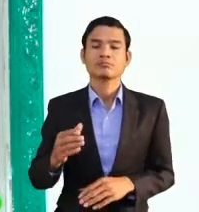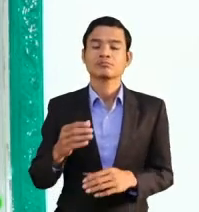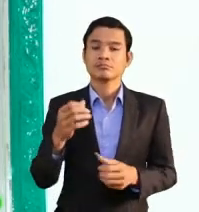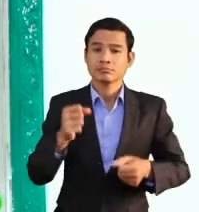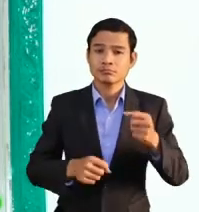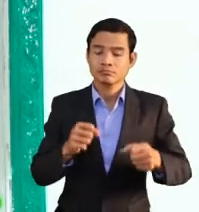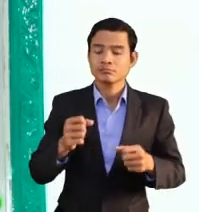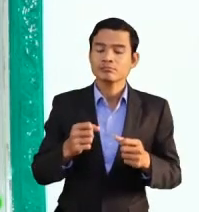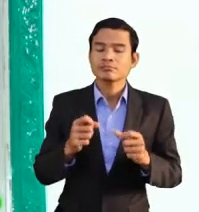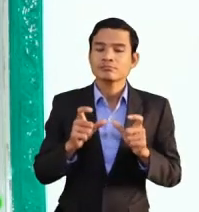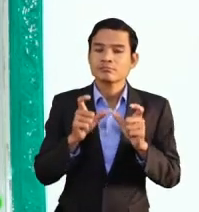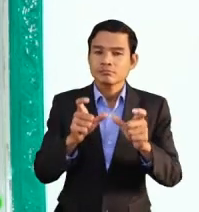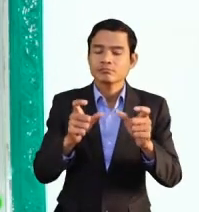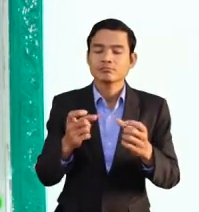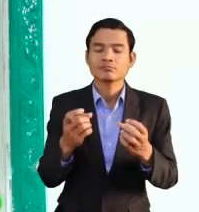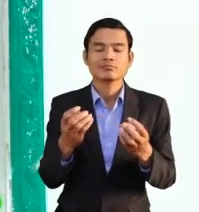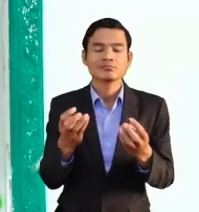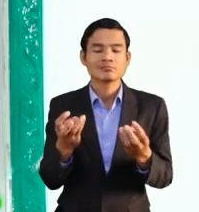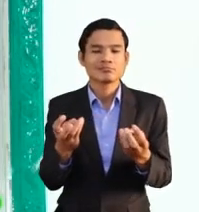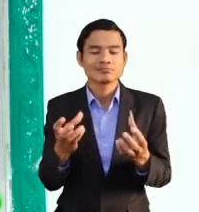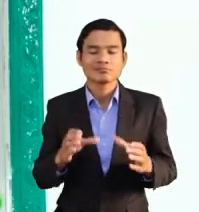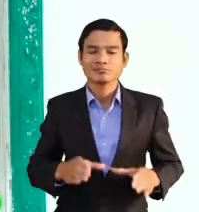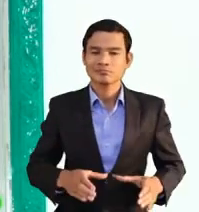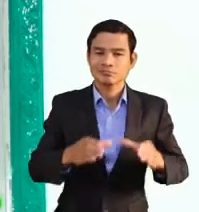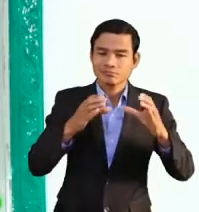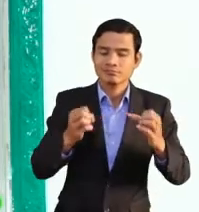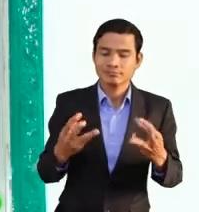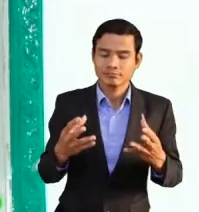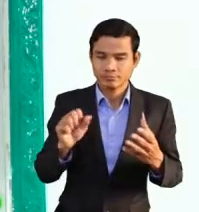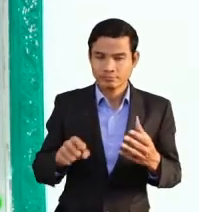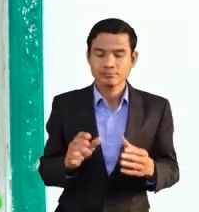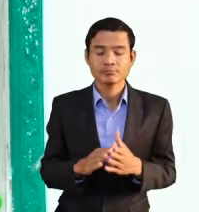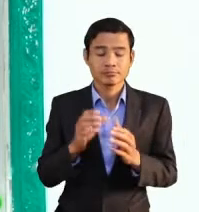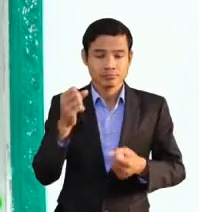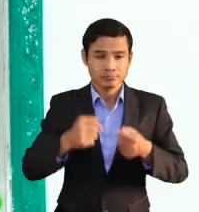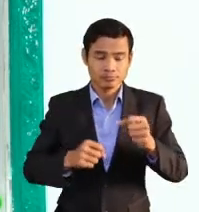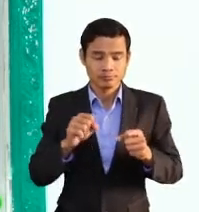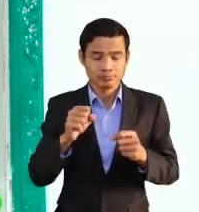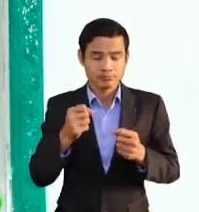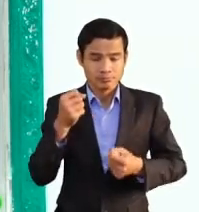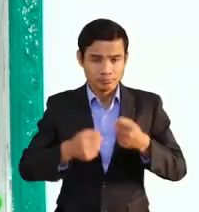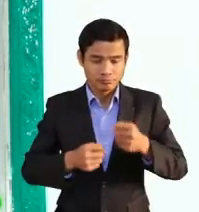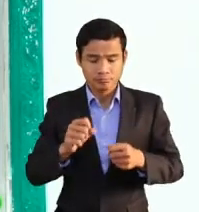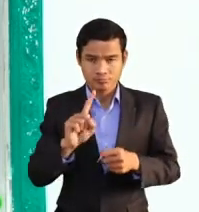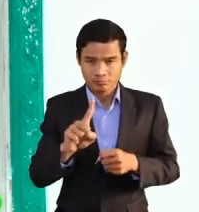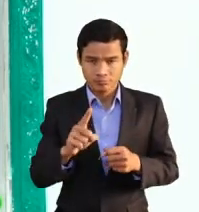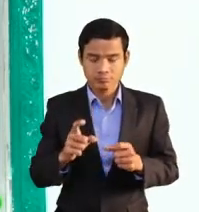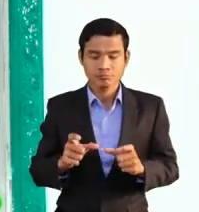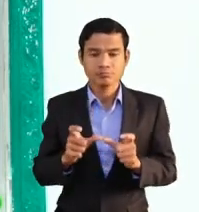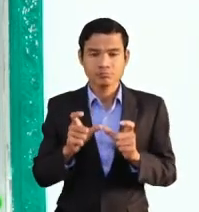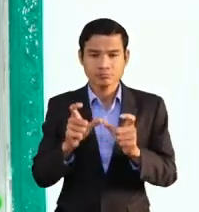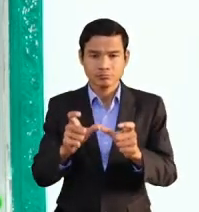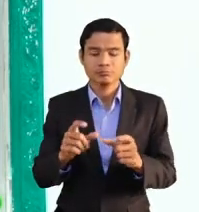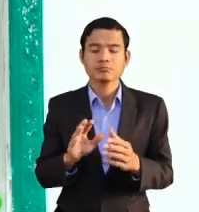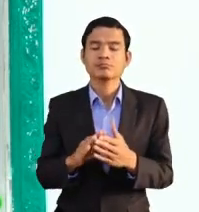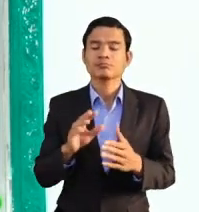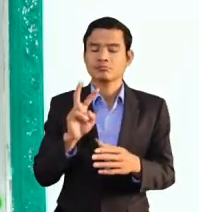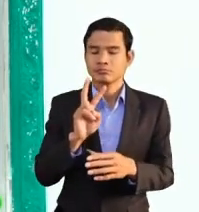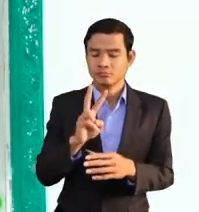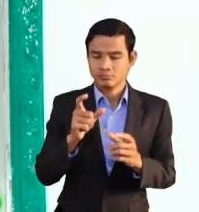mùi nâng đập bán và mạng bài đại con cha là ổn rật dùn mùi cứ đập bán một phây